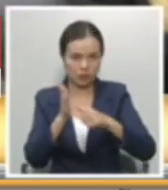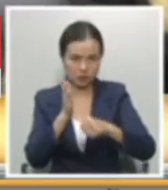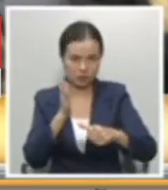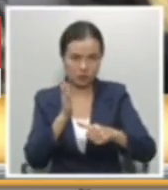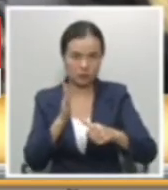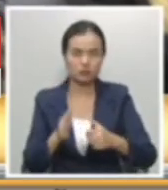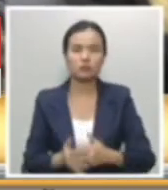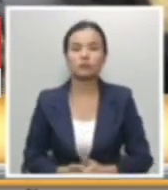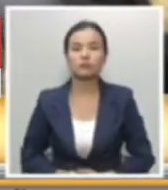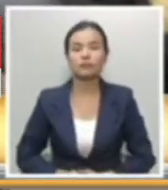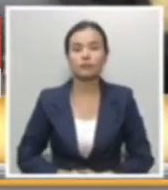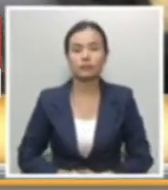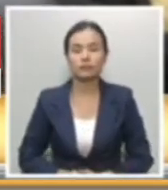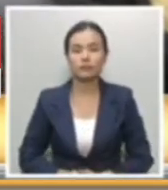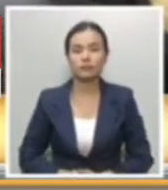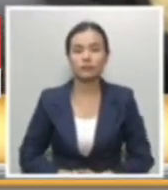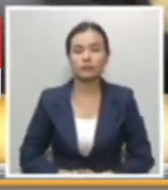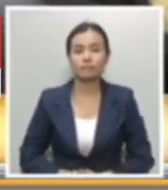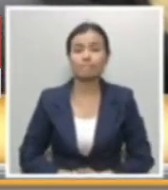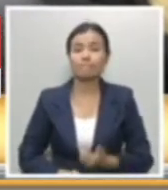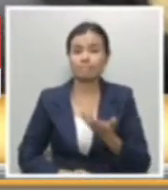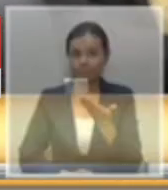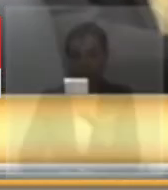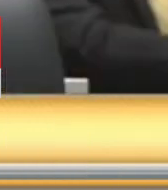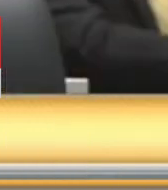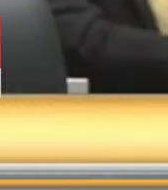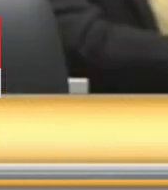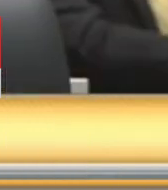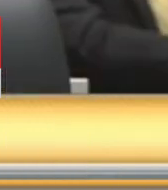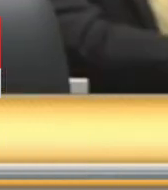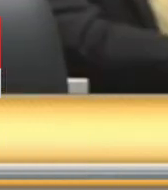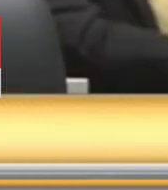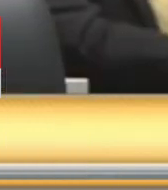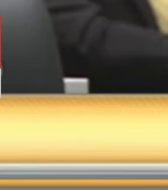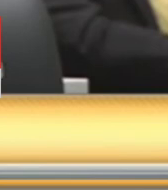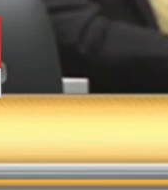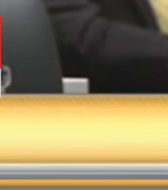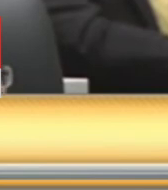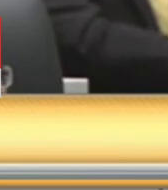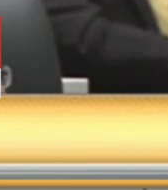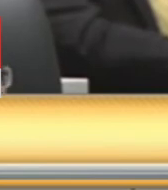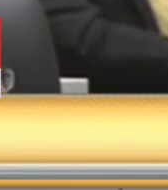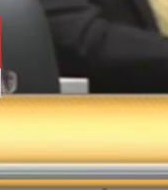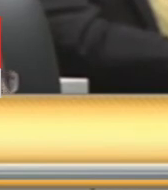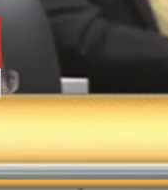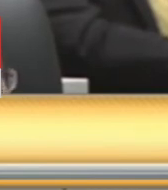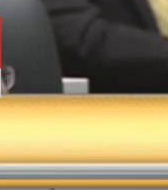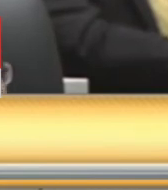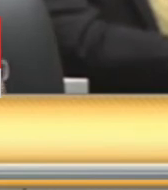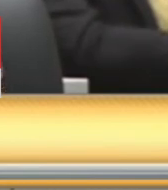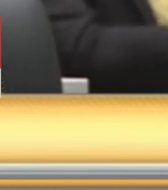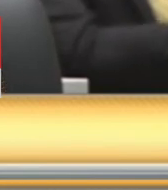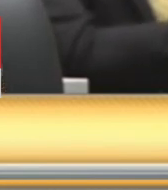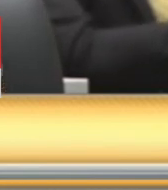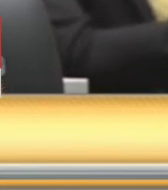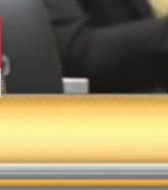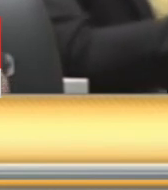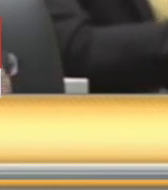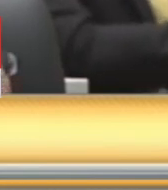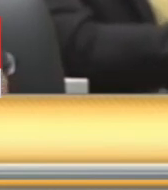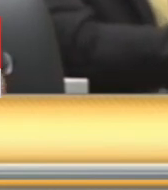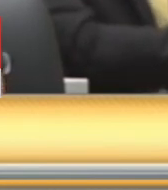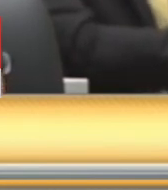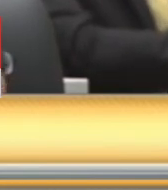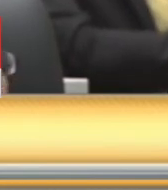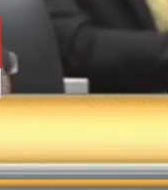ครับอีกอันหนึ่งที่จะยกอย่างก็คือเรื่องบัตรสวัสดิการแห่งรัฐ